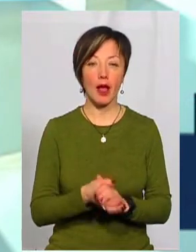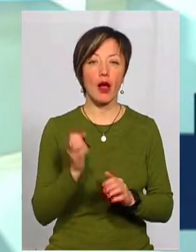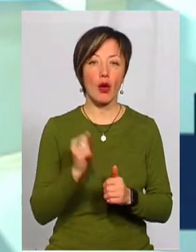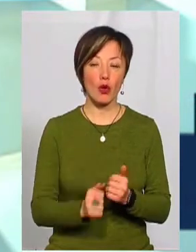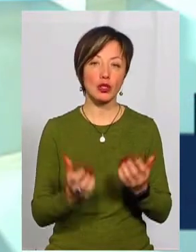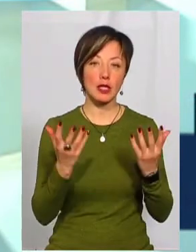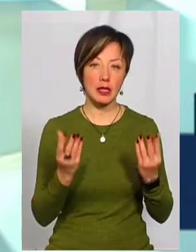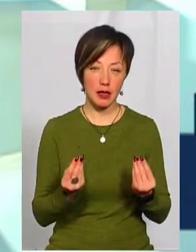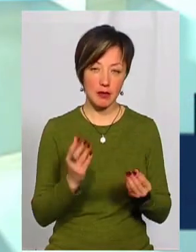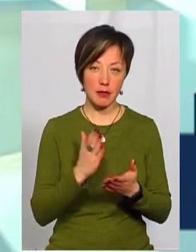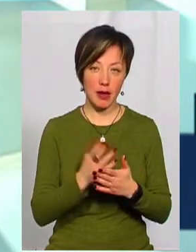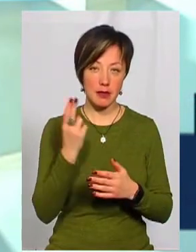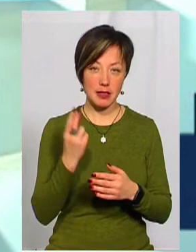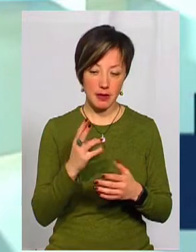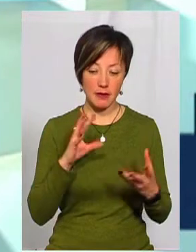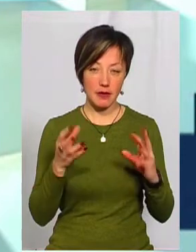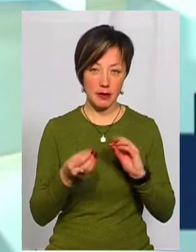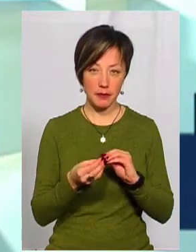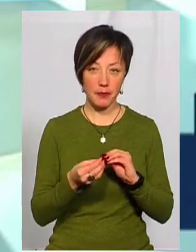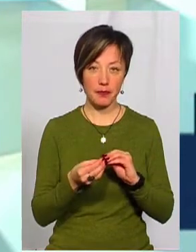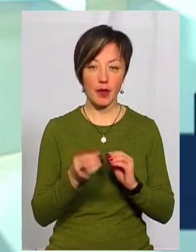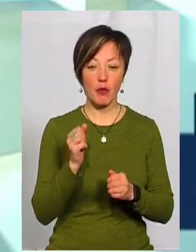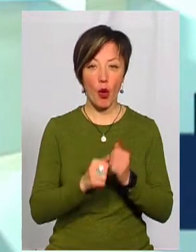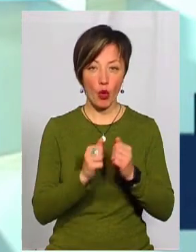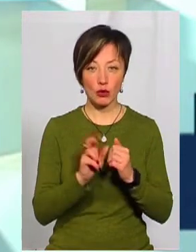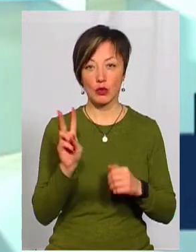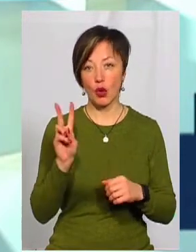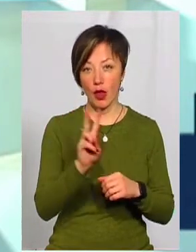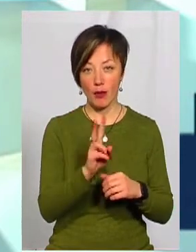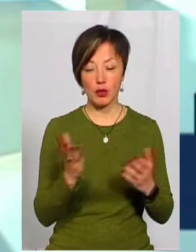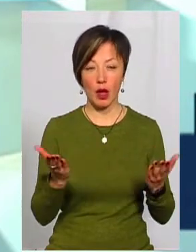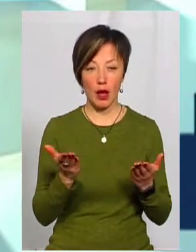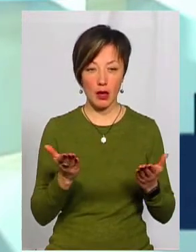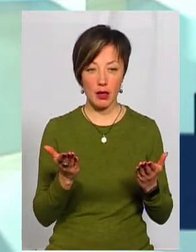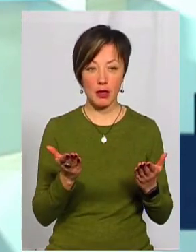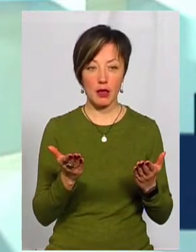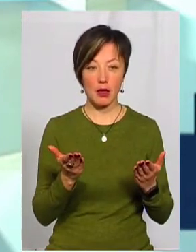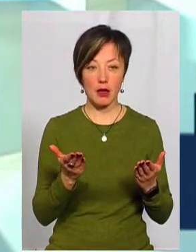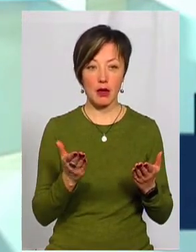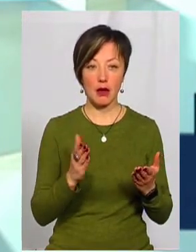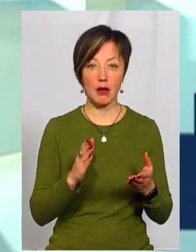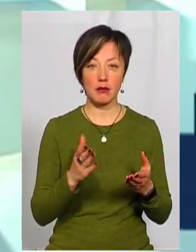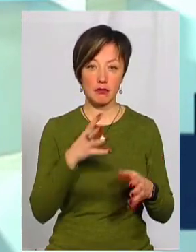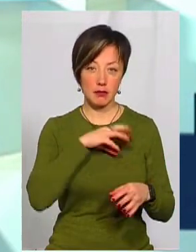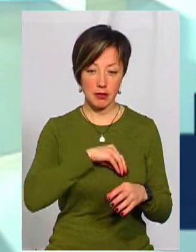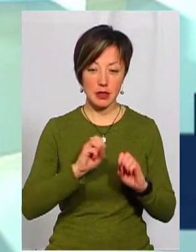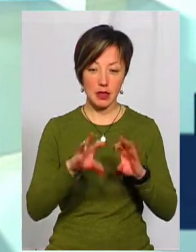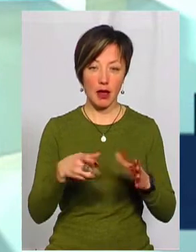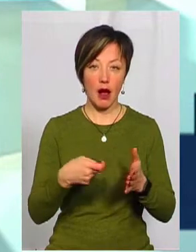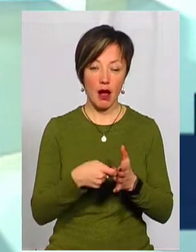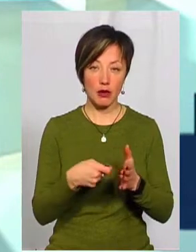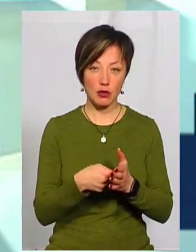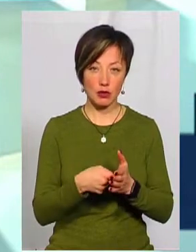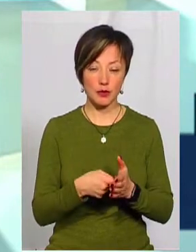кожен день цифрами. Ми оперуємо цифрами по кожному тролейбусу, який приносить виручку і здає в нашу